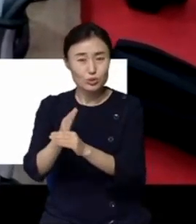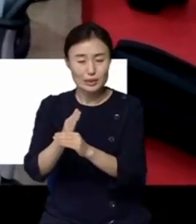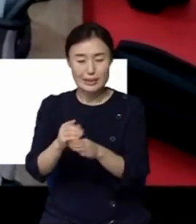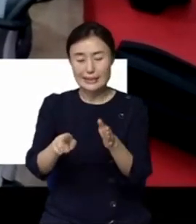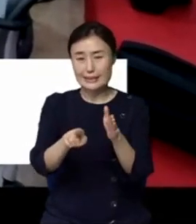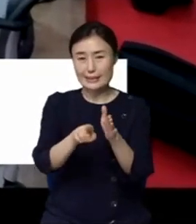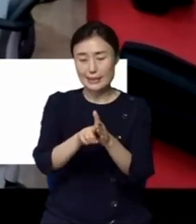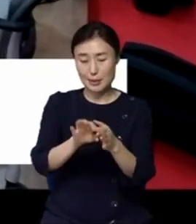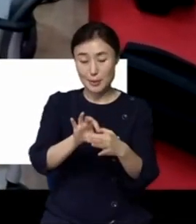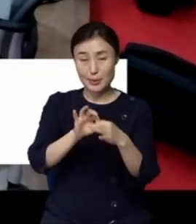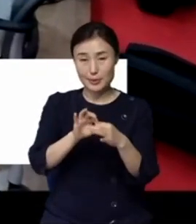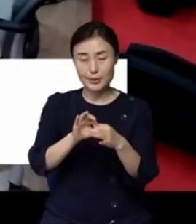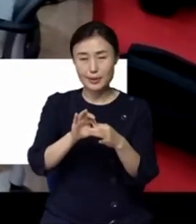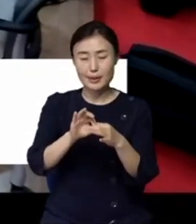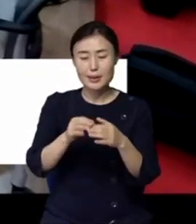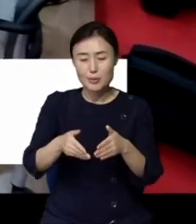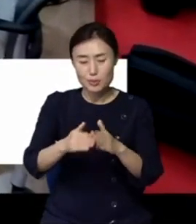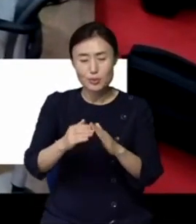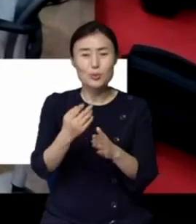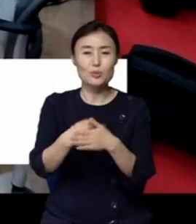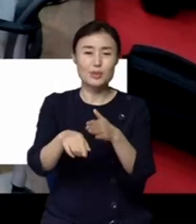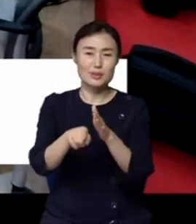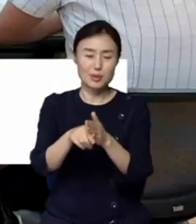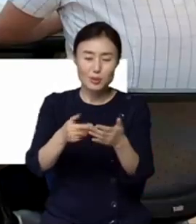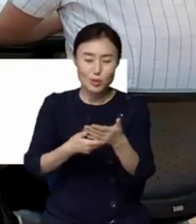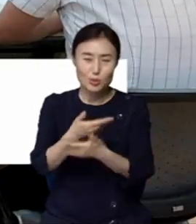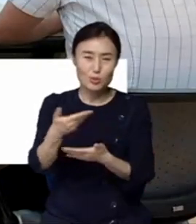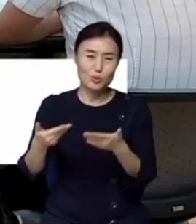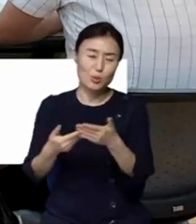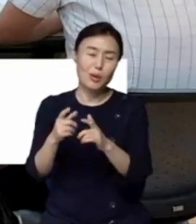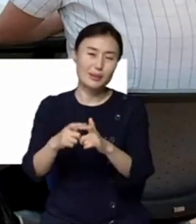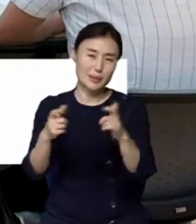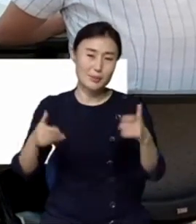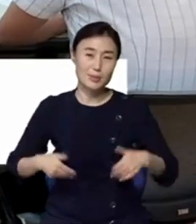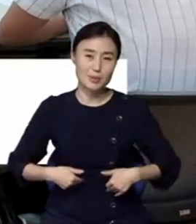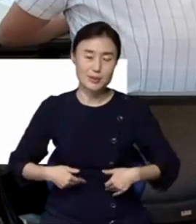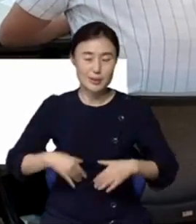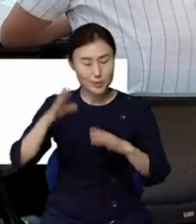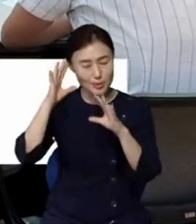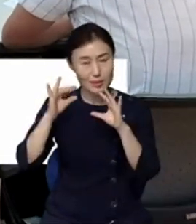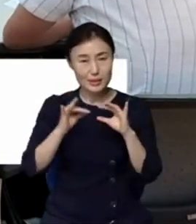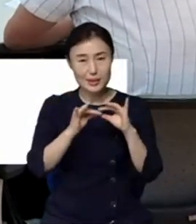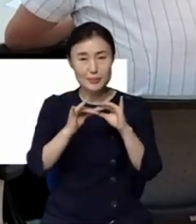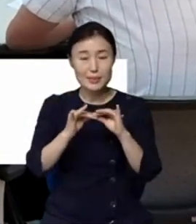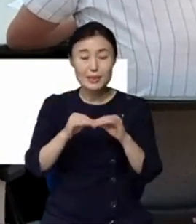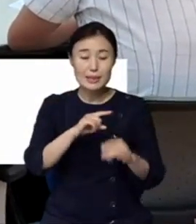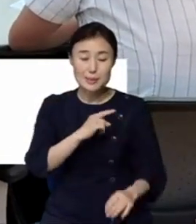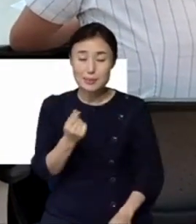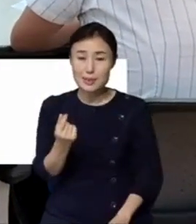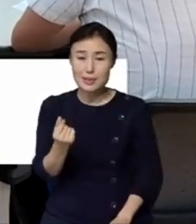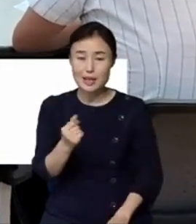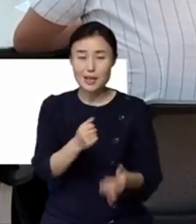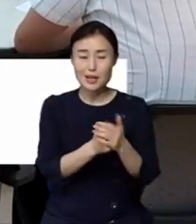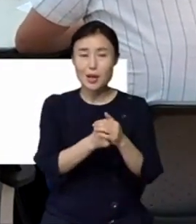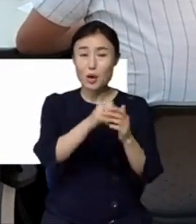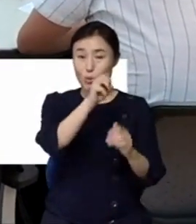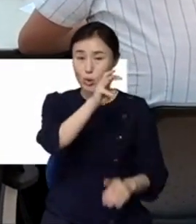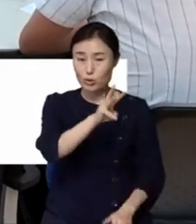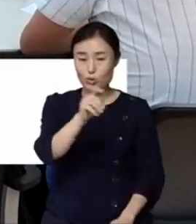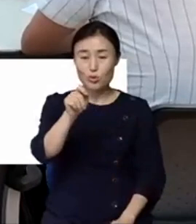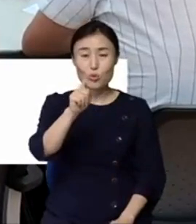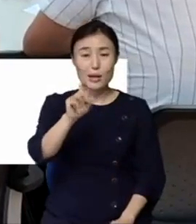신뢰관계 구축을 위한 교류 확대의 필요성을 공감했습니다. 특히 이름이 같은 광주광역시와 중국